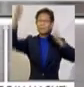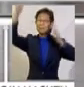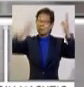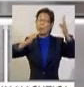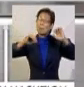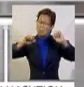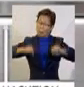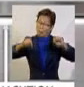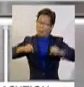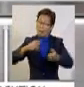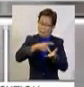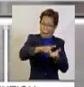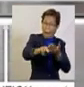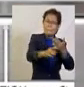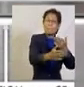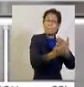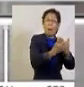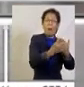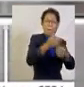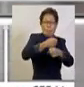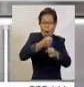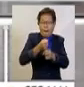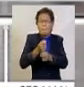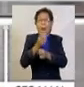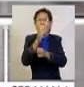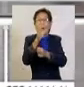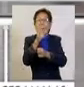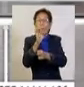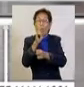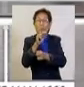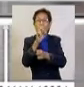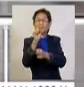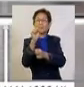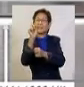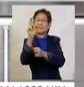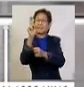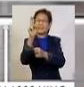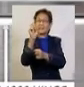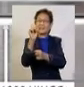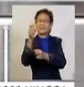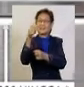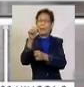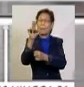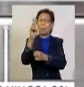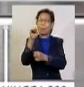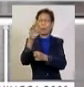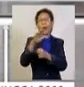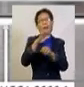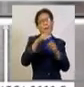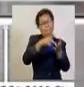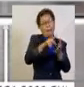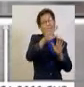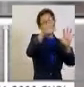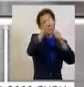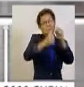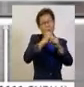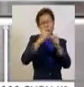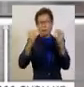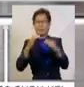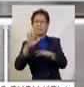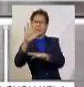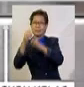Malaysia mampu membuat bayaran balik terbitan bond samurai dalam tempoh 10 tahun berbanding 5 tahun. Ia disebabkan kadar faedah